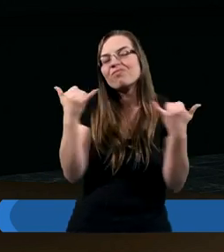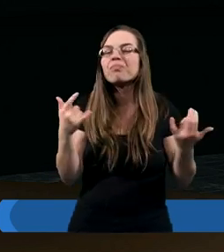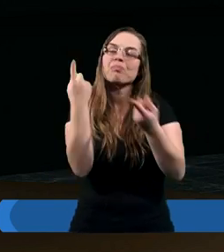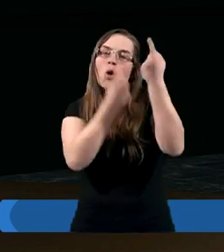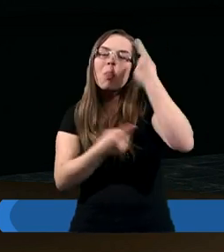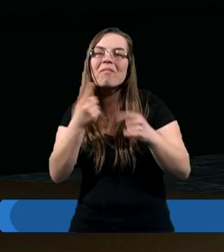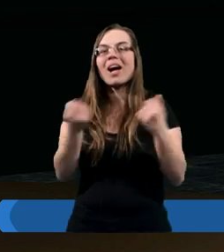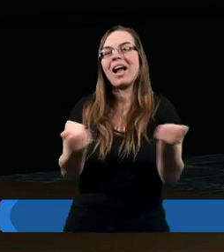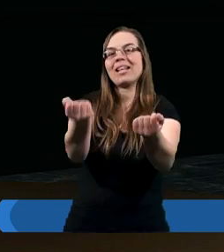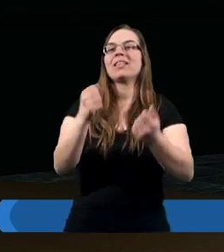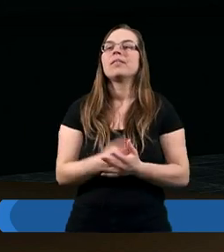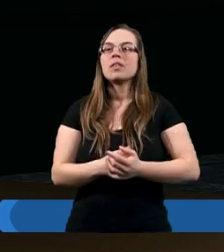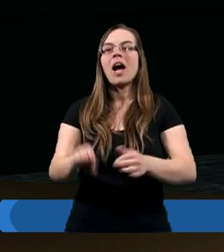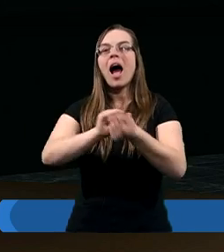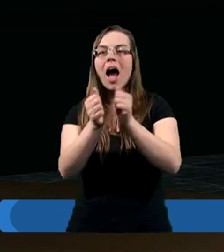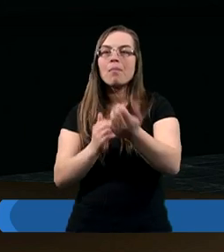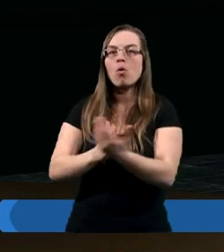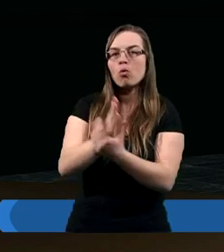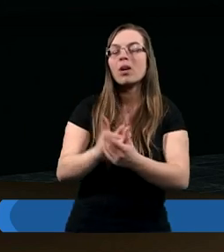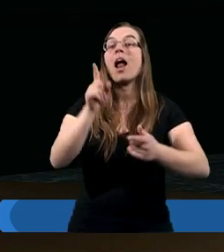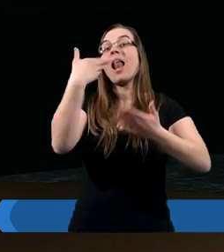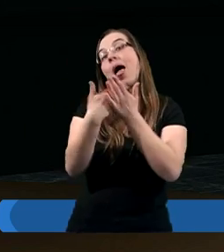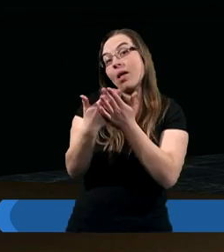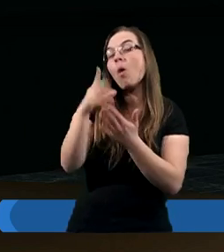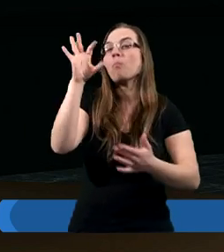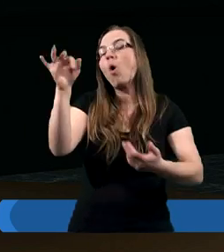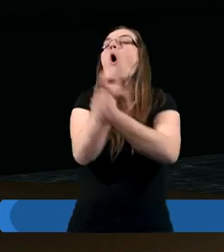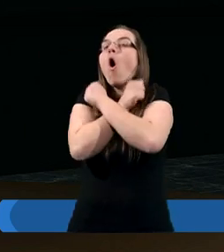motywacji. Albo służymy Mu dlatego, że Go kochamy,